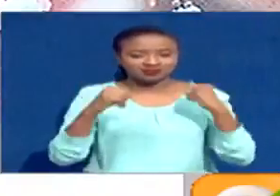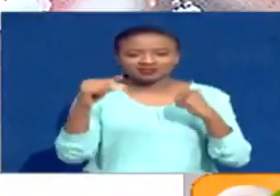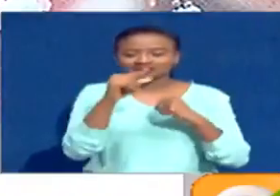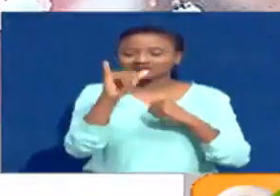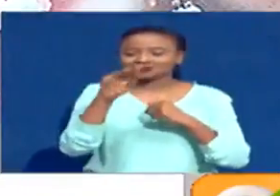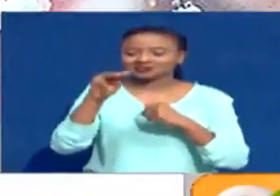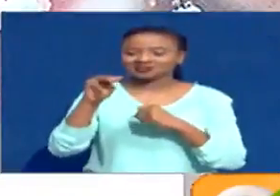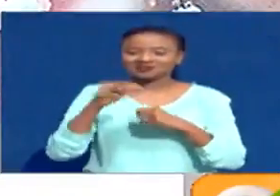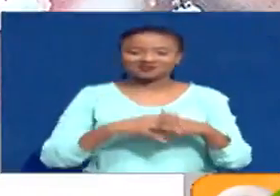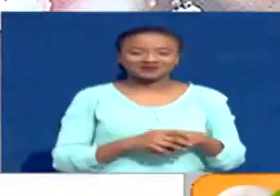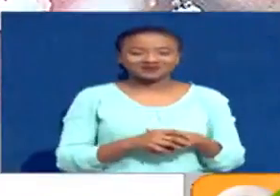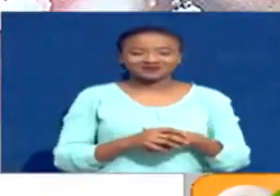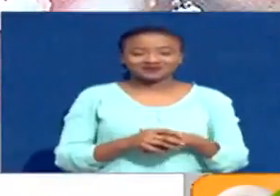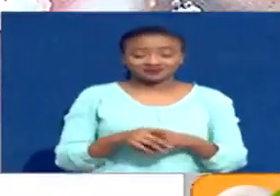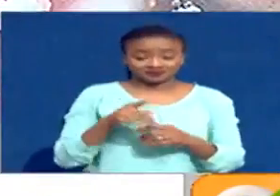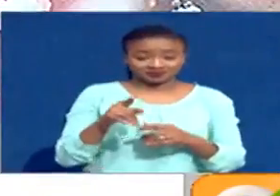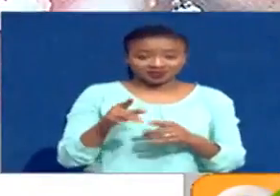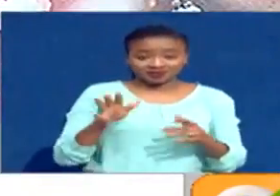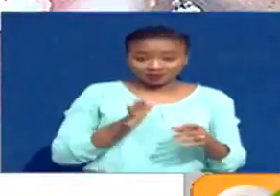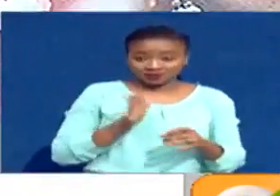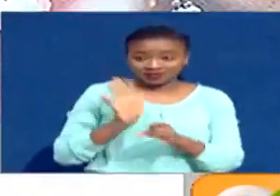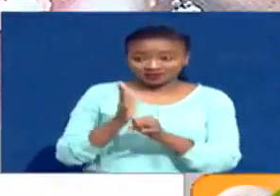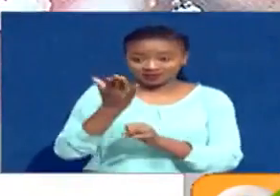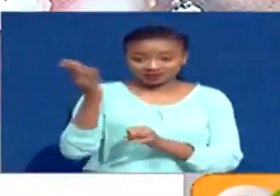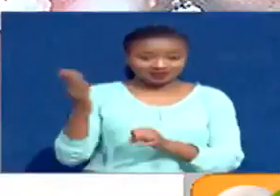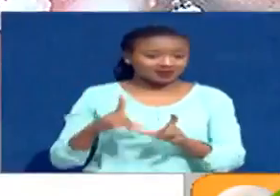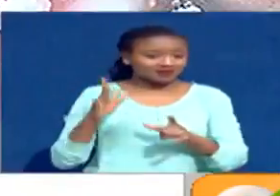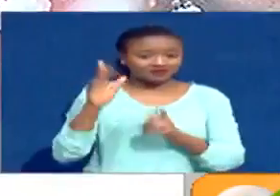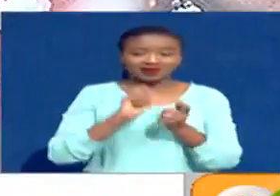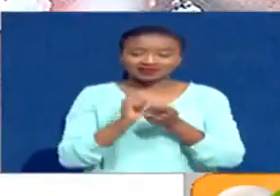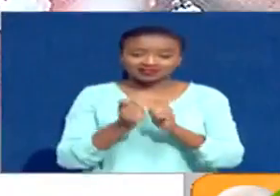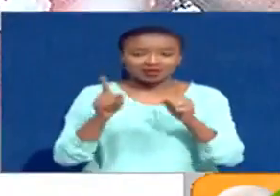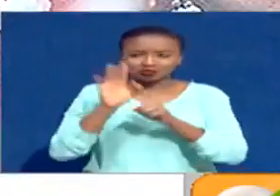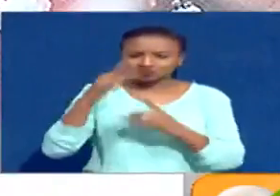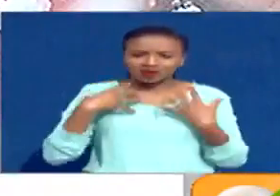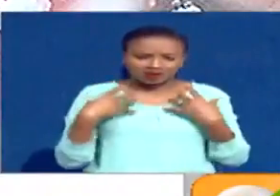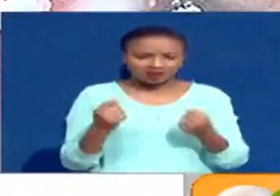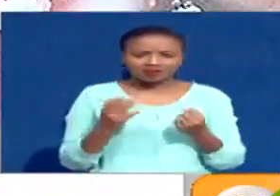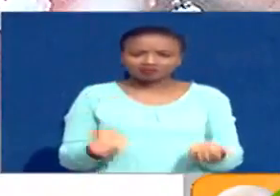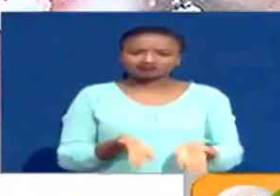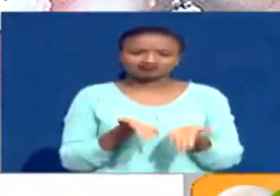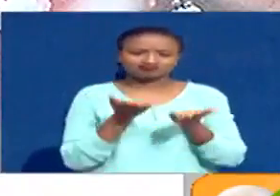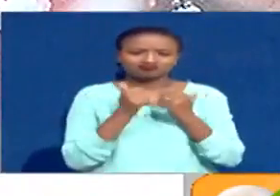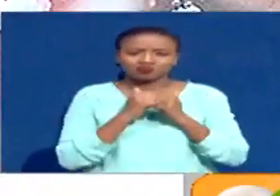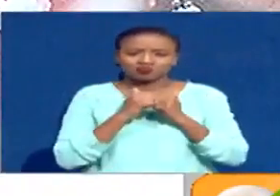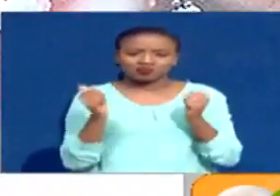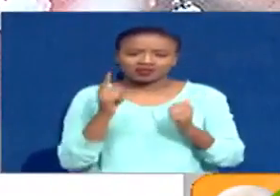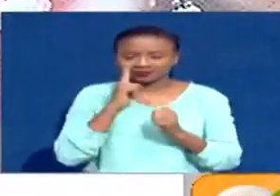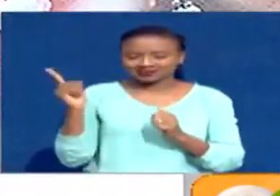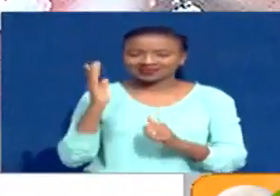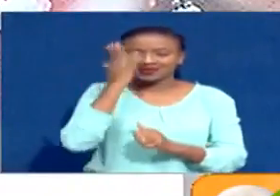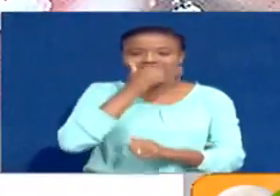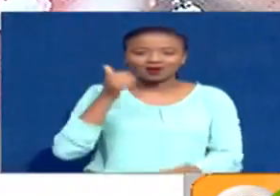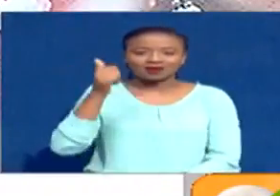pekee. Mwanadada huyu ambaye amebadilisha maisha ya wanawake wengi na mtazamo wao wa afya kwa jumla katika eneo hilo, ndiye ambaye